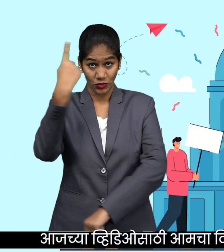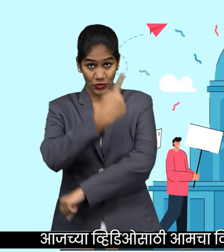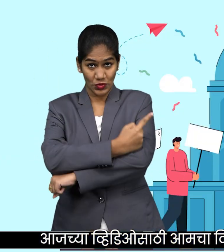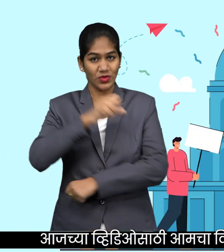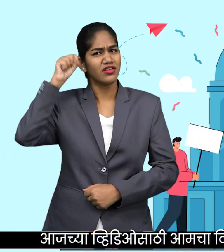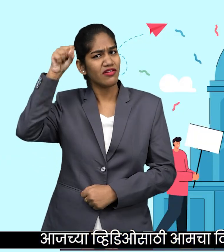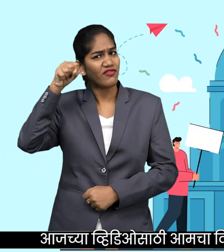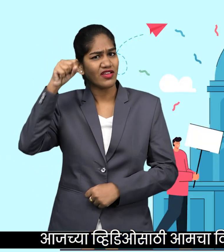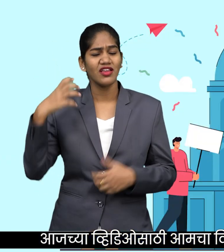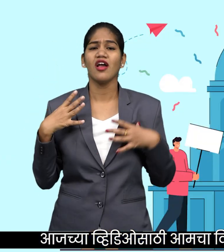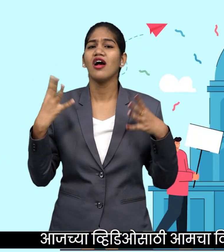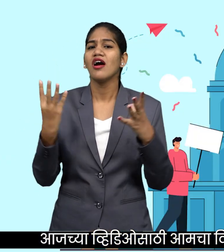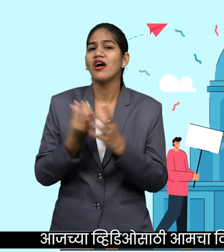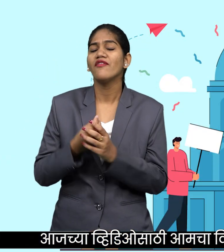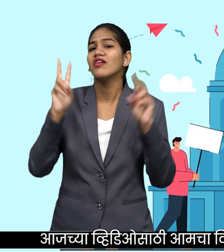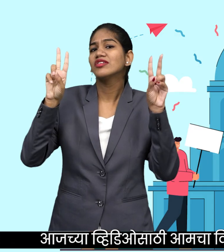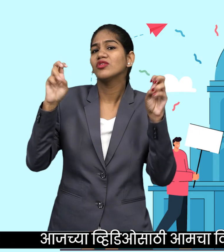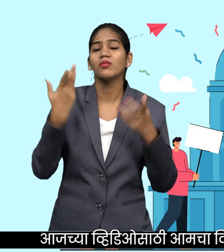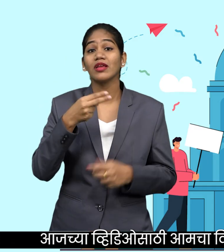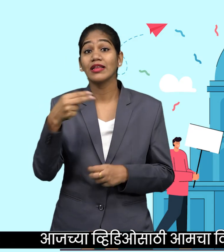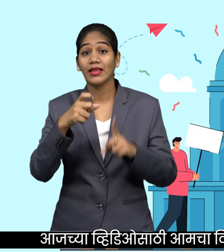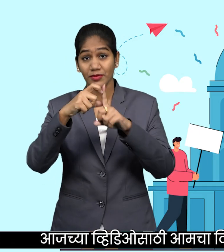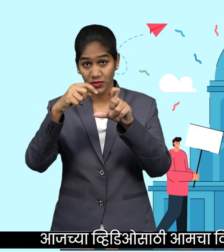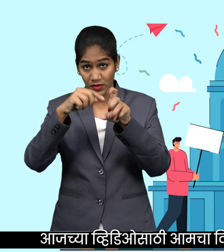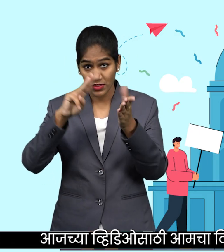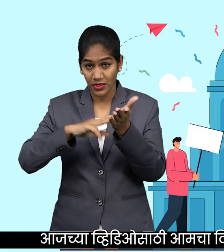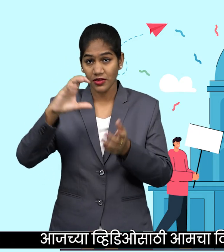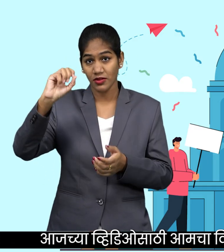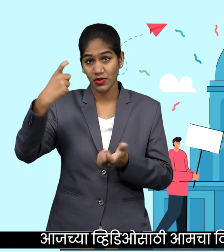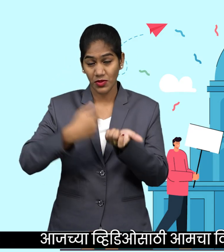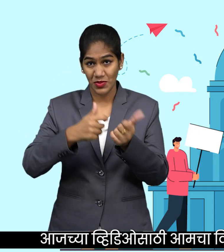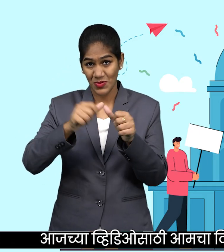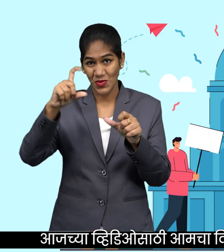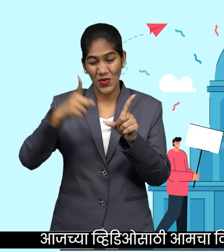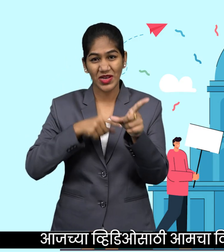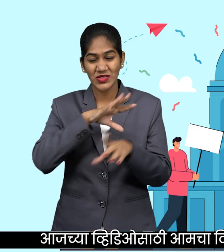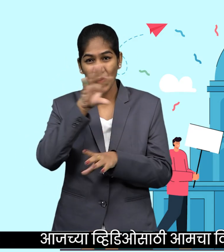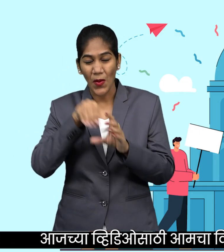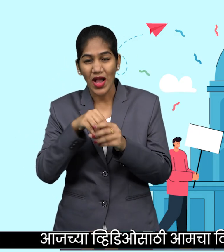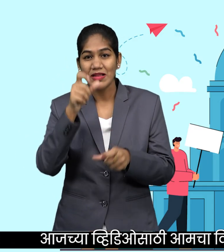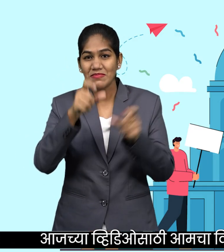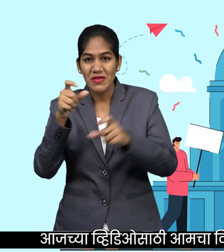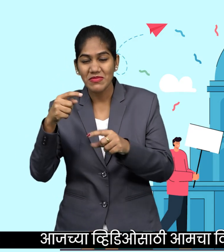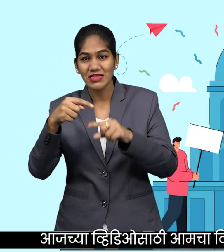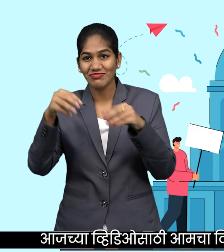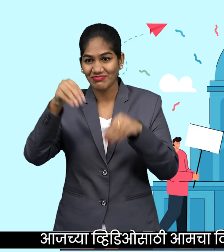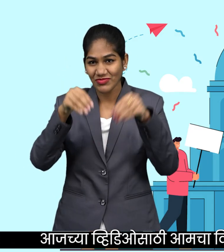आजच्या व्हिडिओसाठी आमचा विषय लोकशाही एक विकसनशील कल्पना आहे.